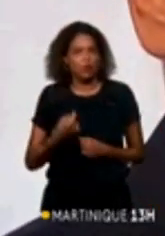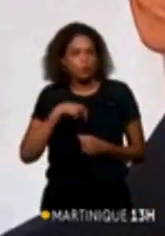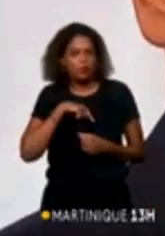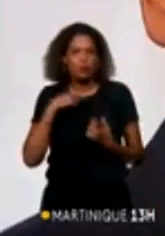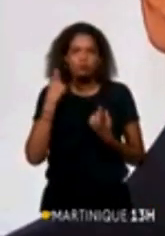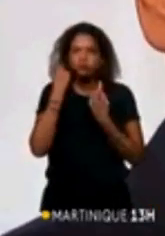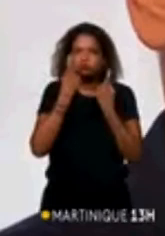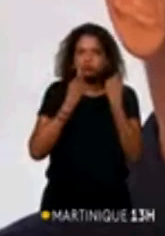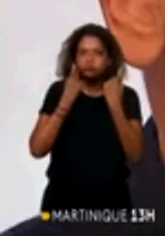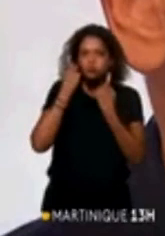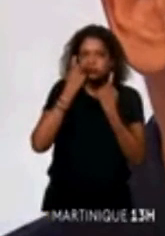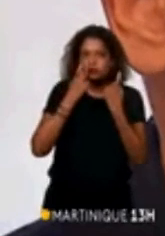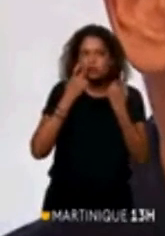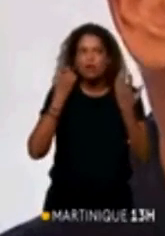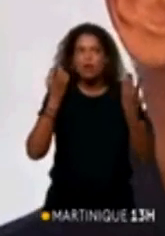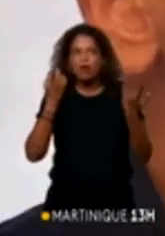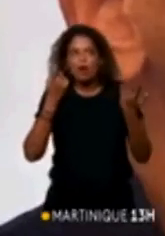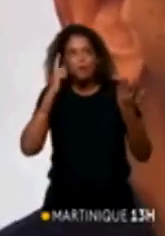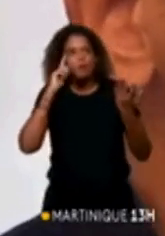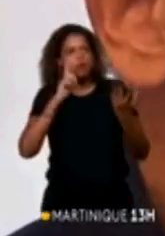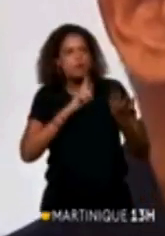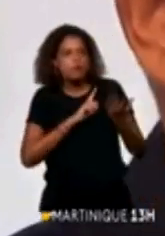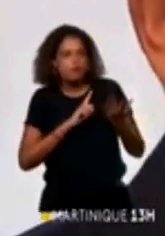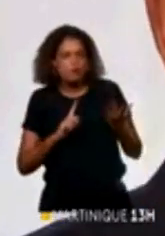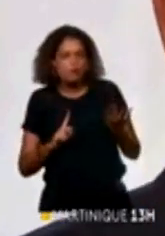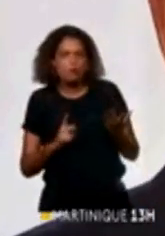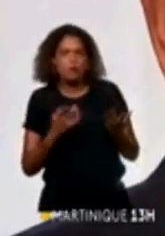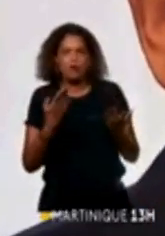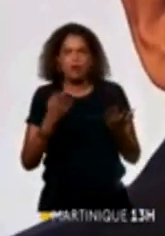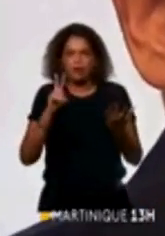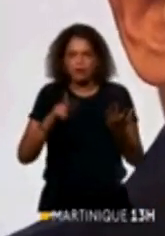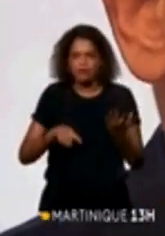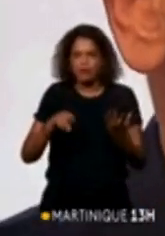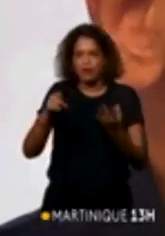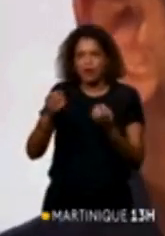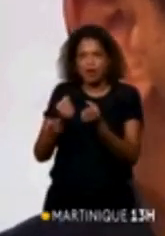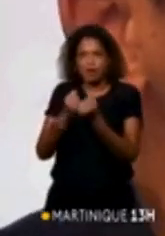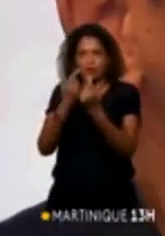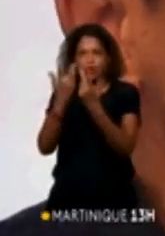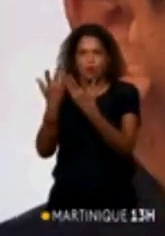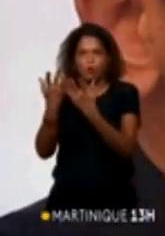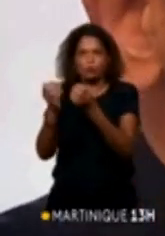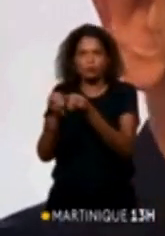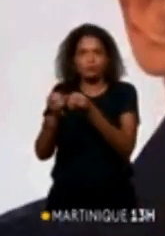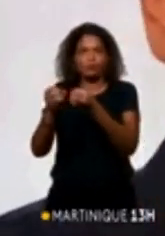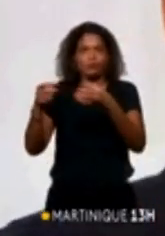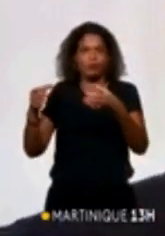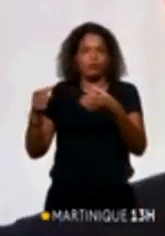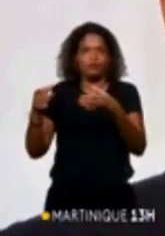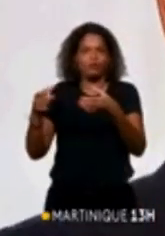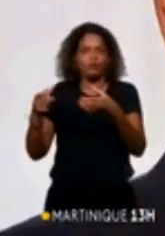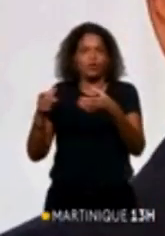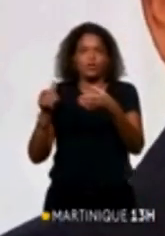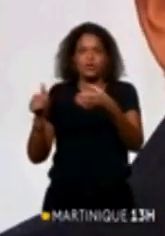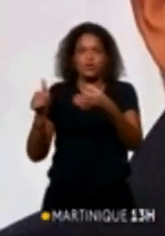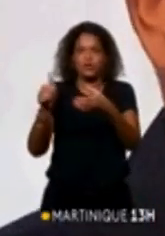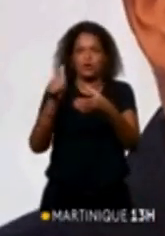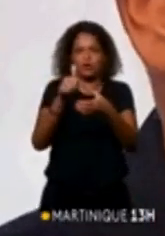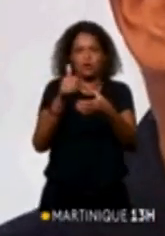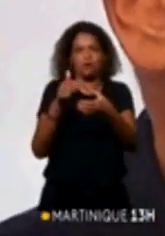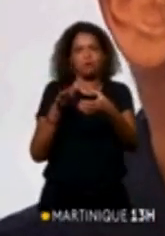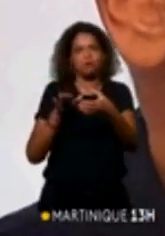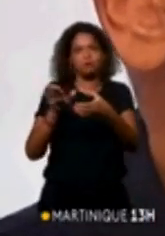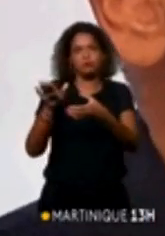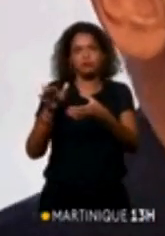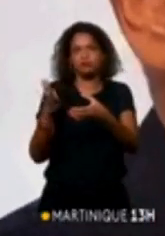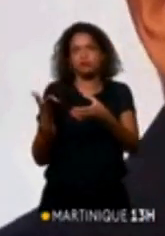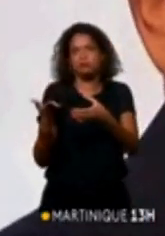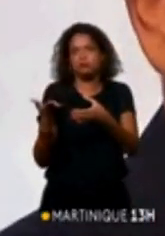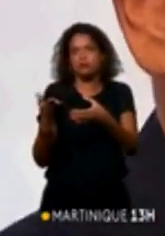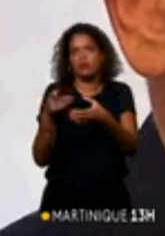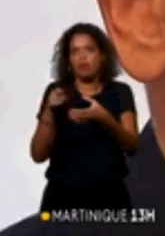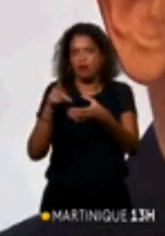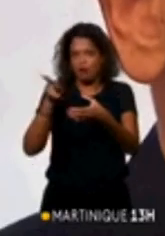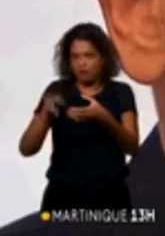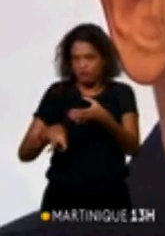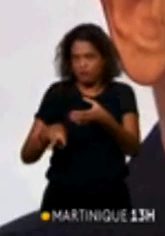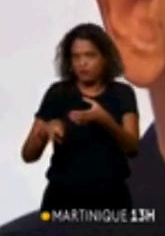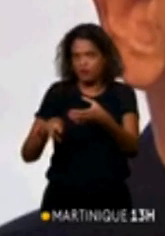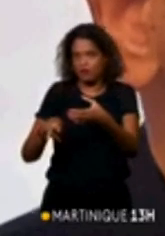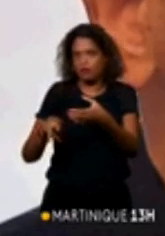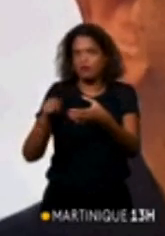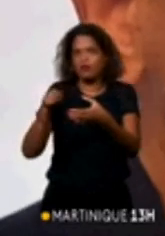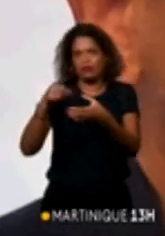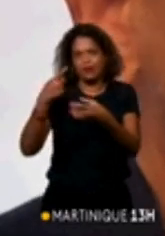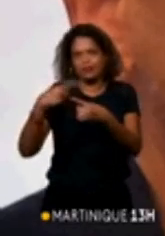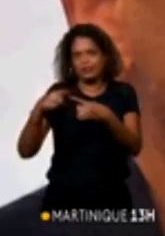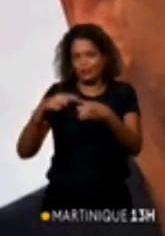pas cette année élargir le nombre de lauréats parce que chacun dans leur spécificité ont une voix à